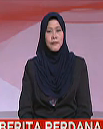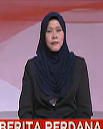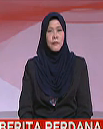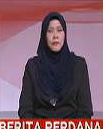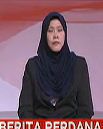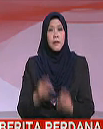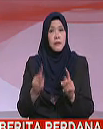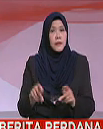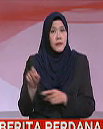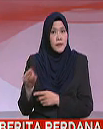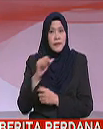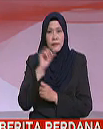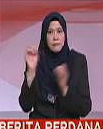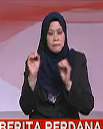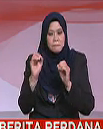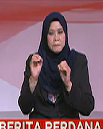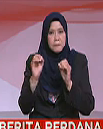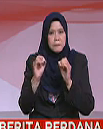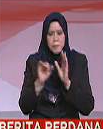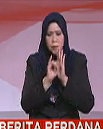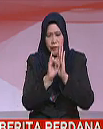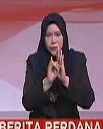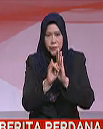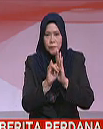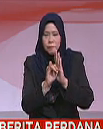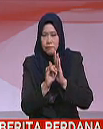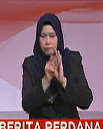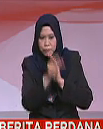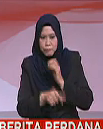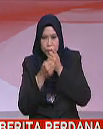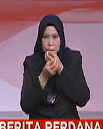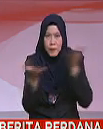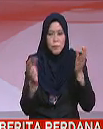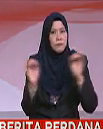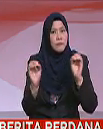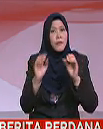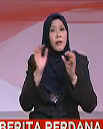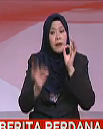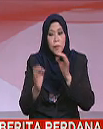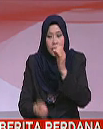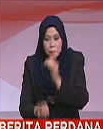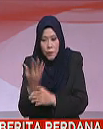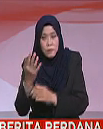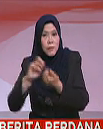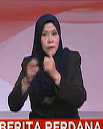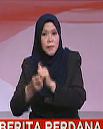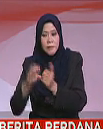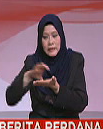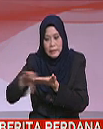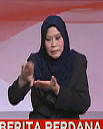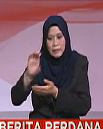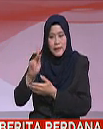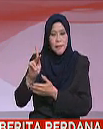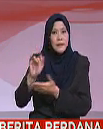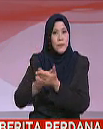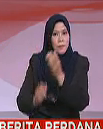Sehubungan itu, pihaknya tidak akan mendedahkan identiti individu-individu terbabit kecuali jika timbul masalah terhadap cek yang diberikan.